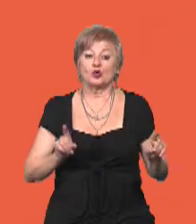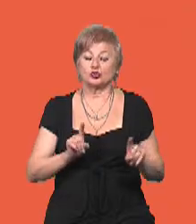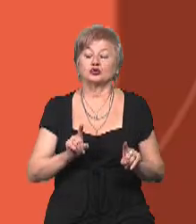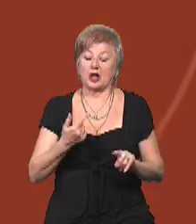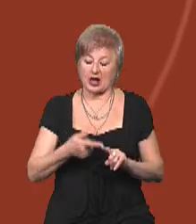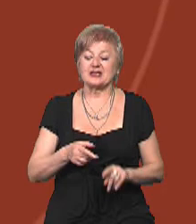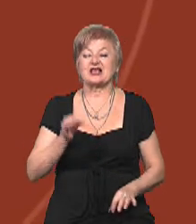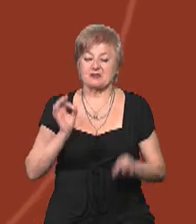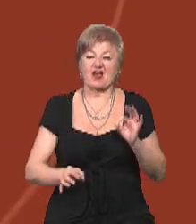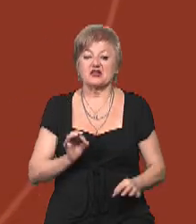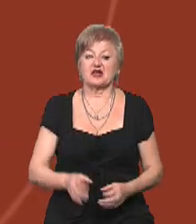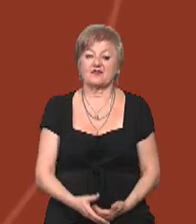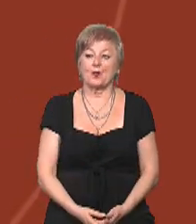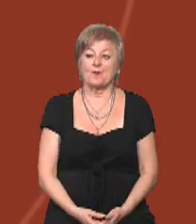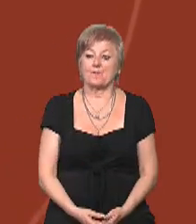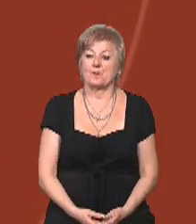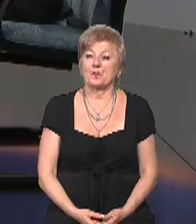справедливими.